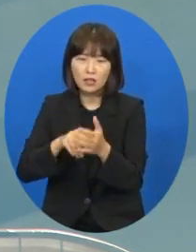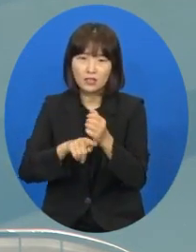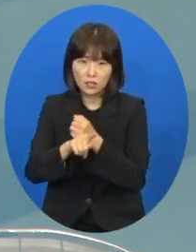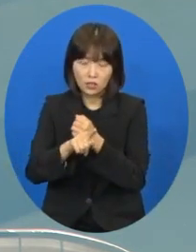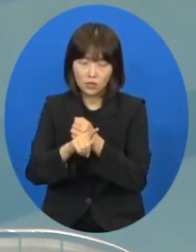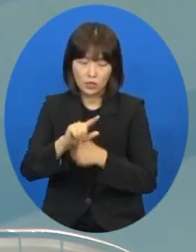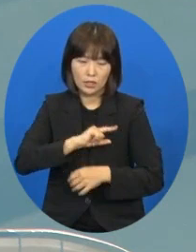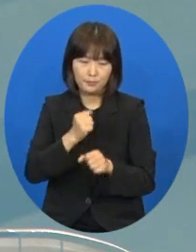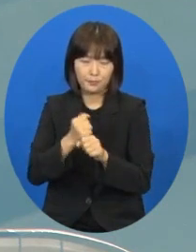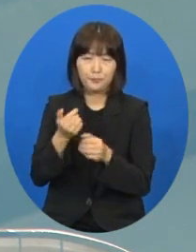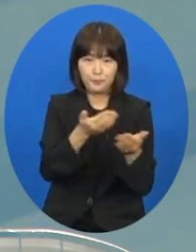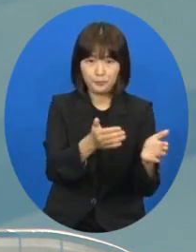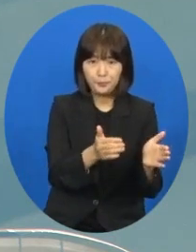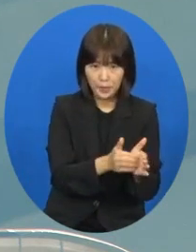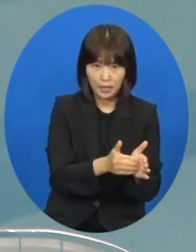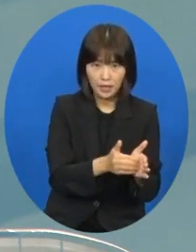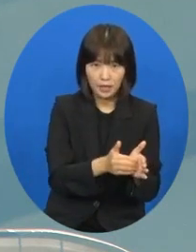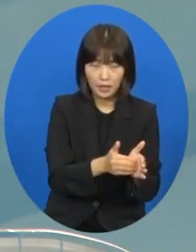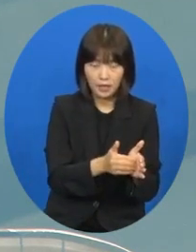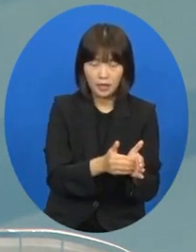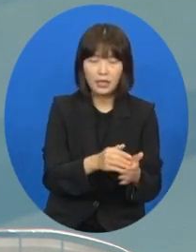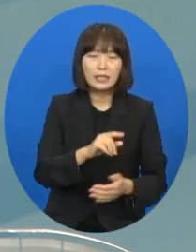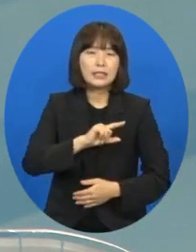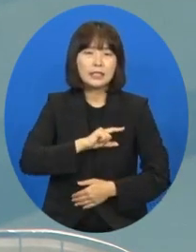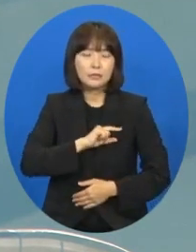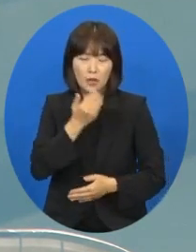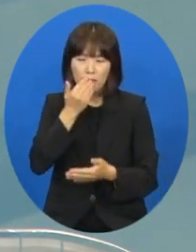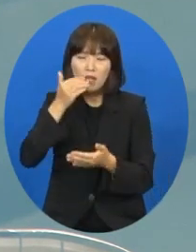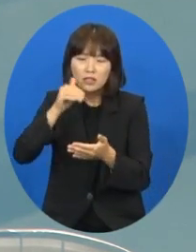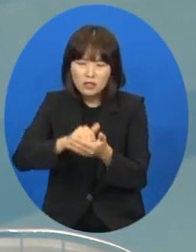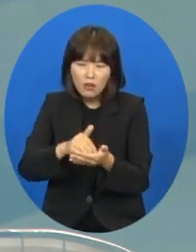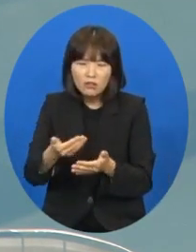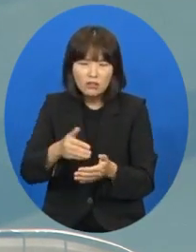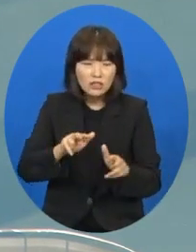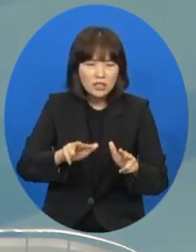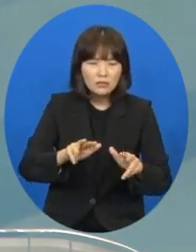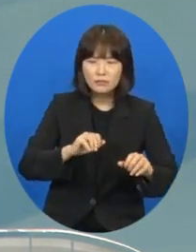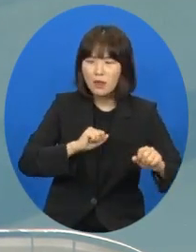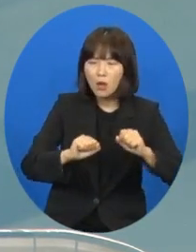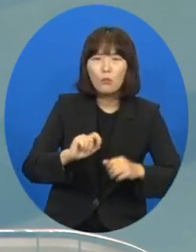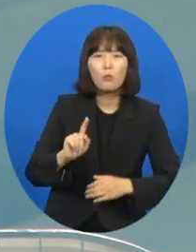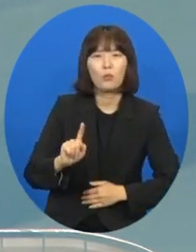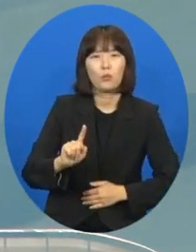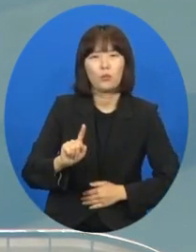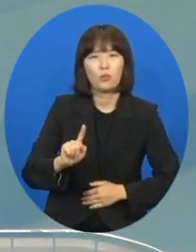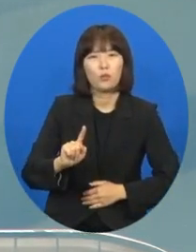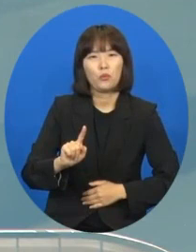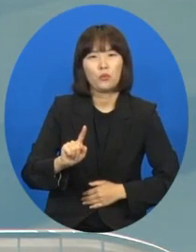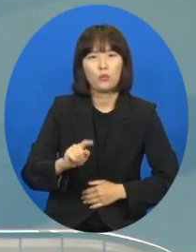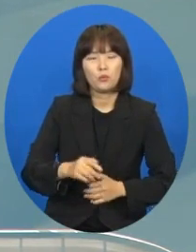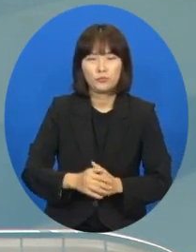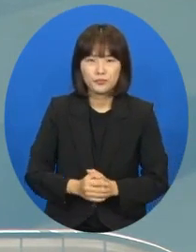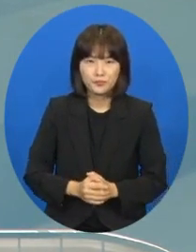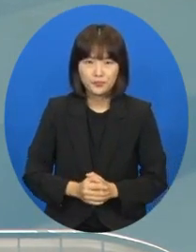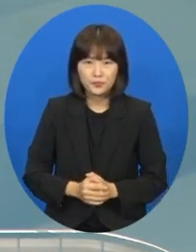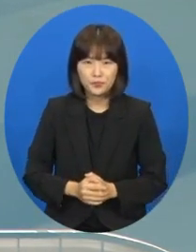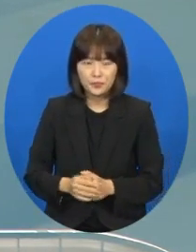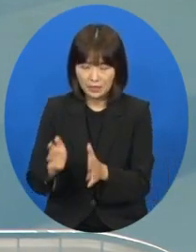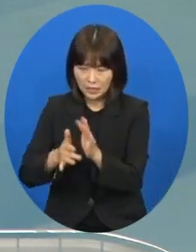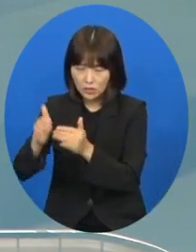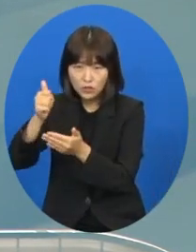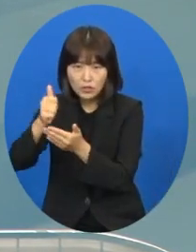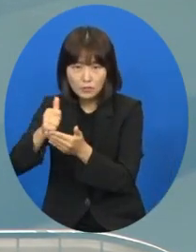근데 이름이 반석인데 이게 뭡니까 도대체? 그러니까 예수님이